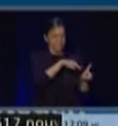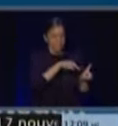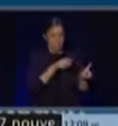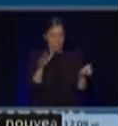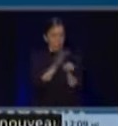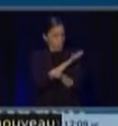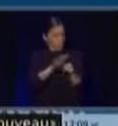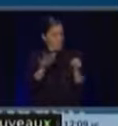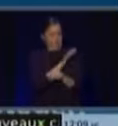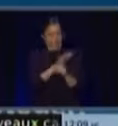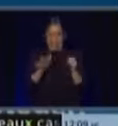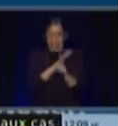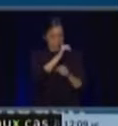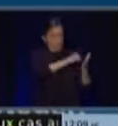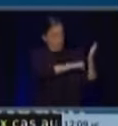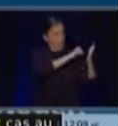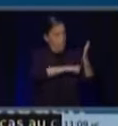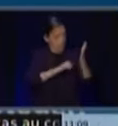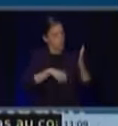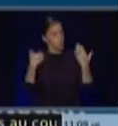une situation où